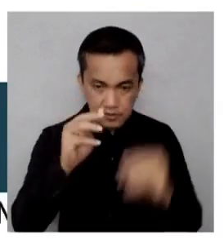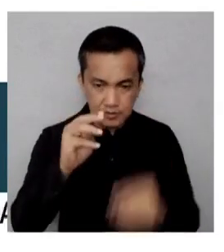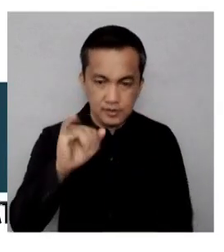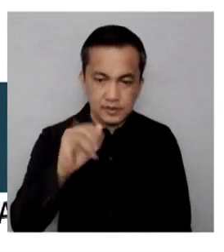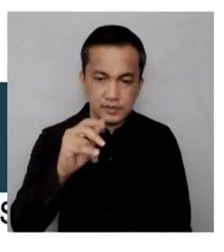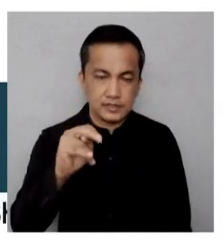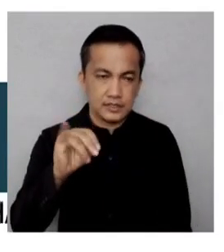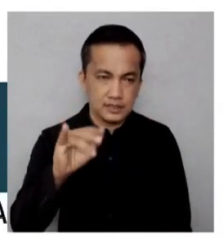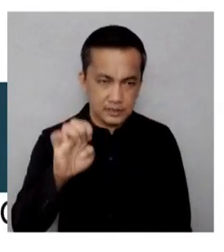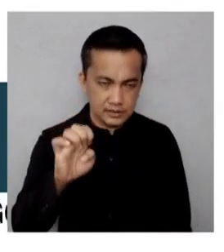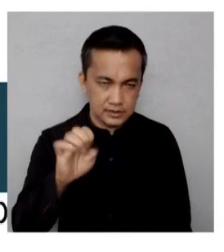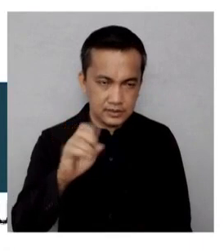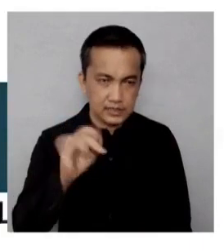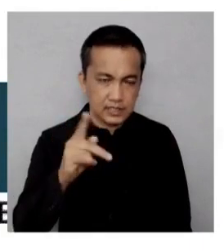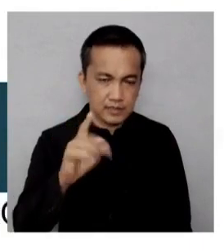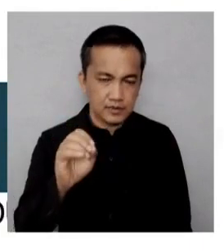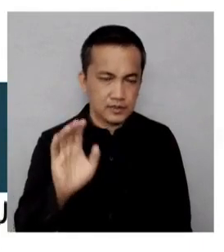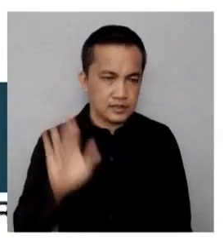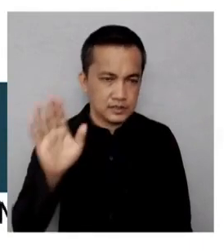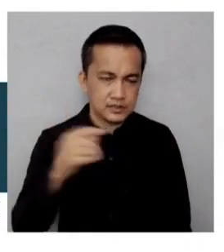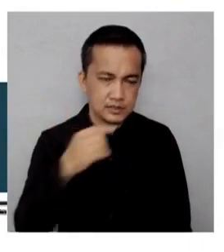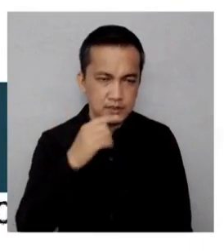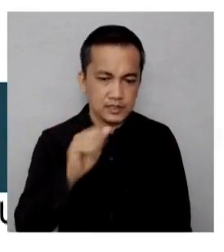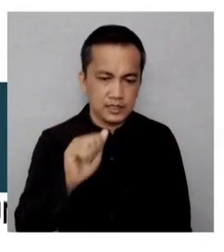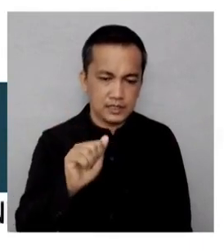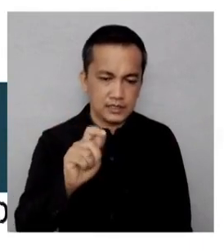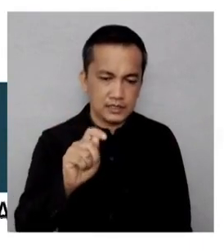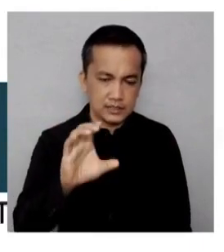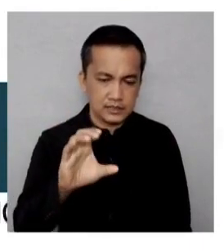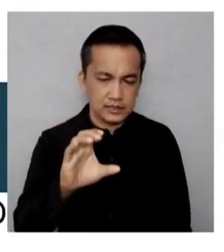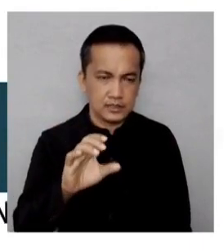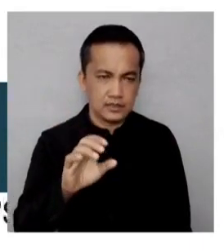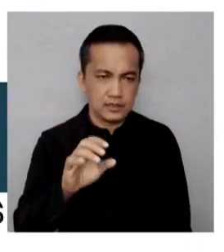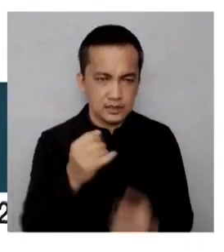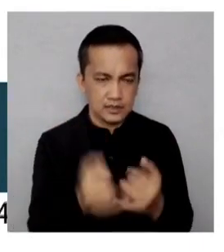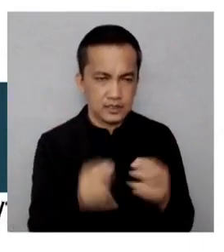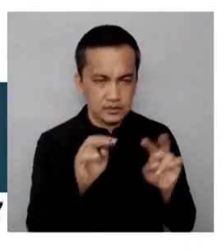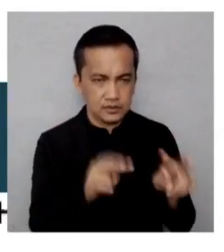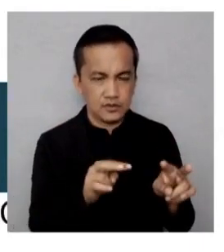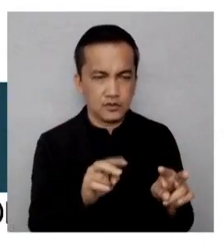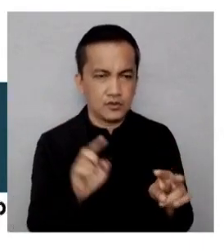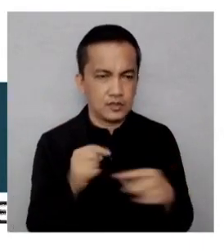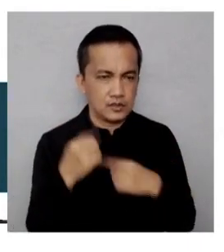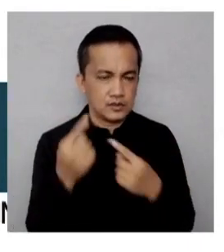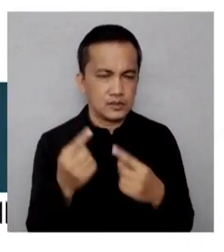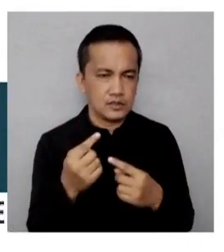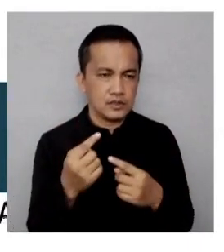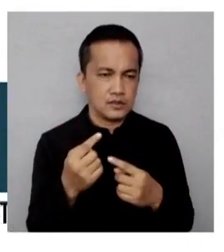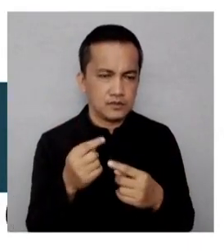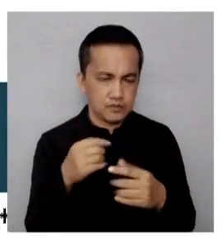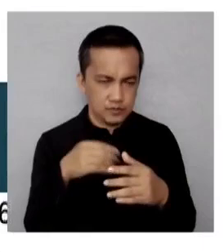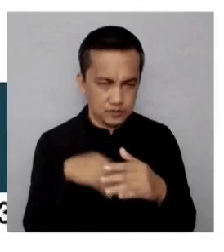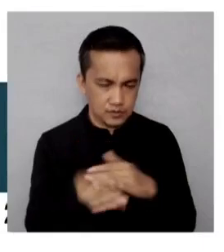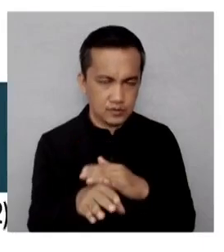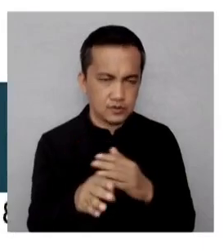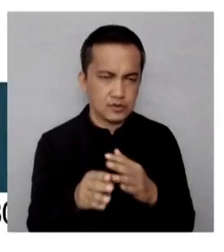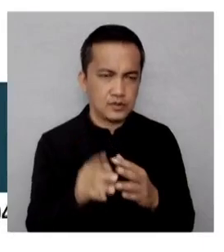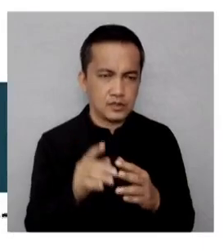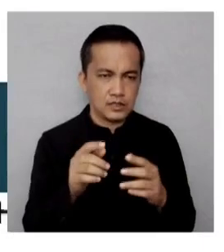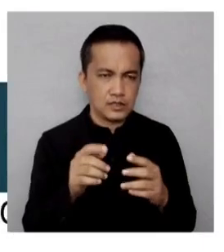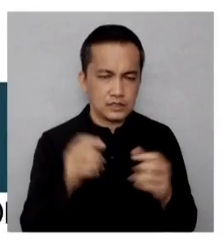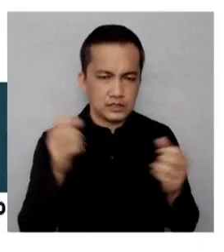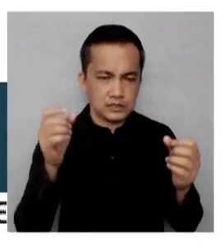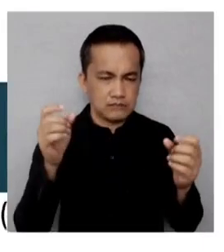and she basically said that the ATC finally saw what they have been living through. The terror caused